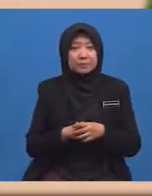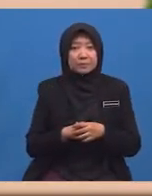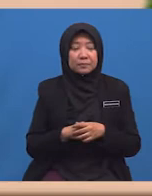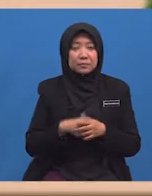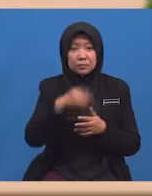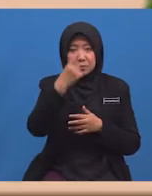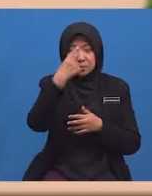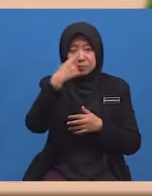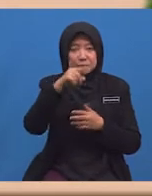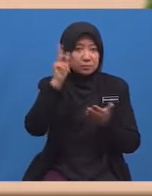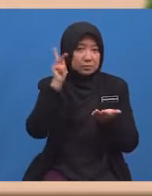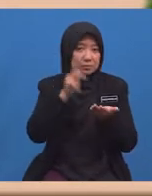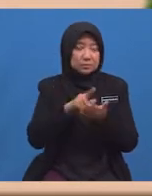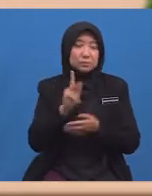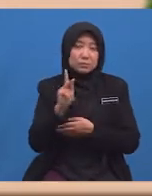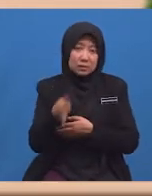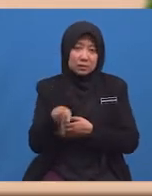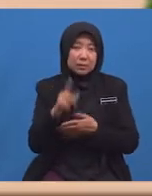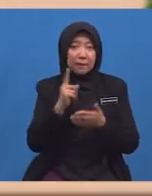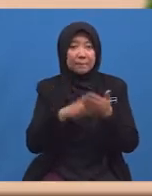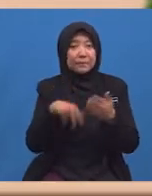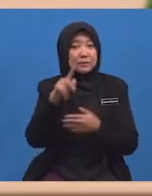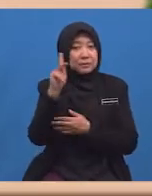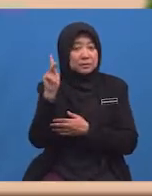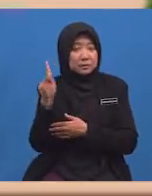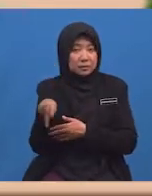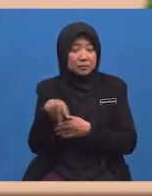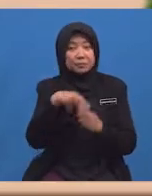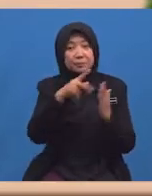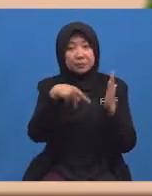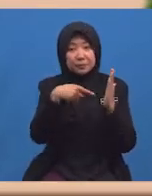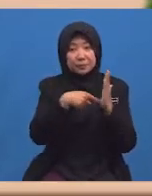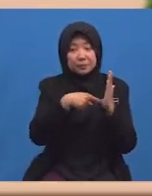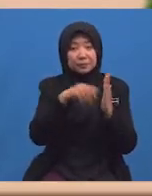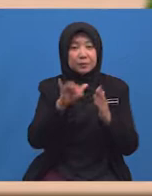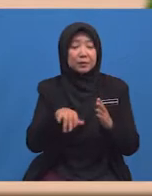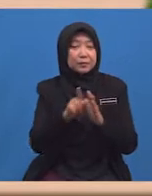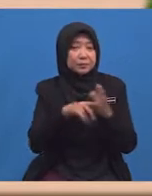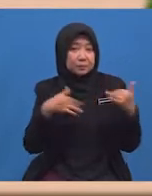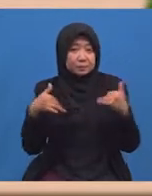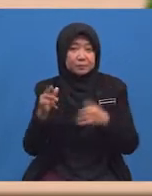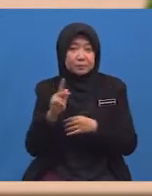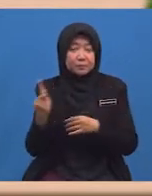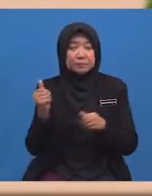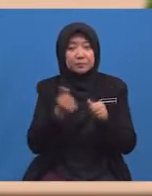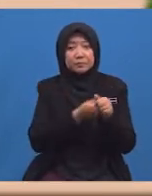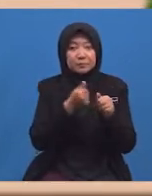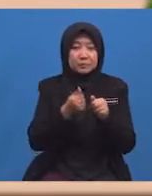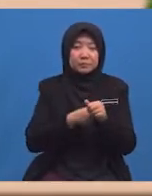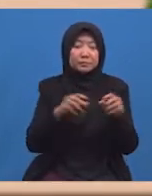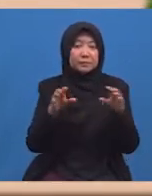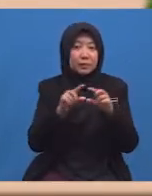bagi mengenal pasti apakah peranan yang dimainkan oleh setiap